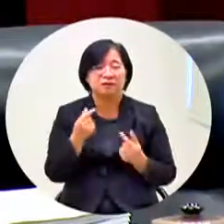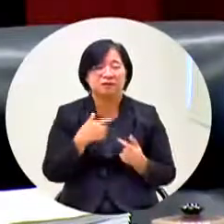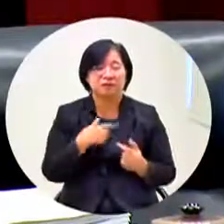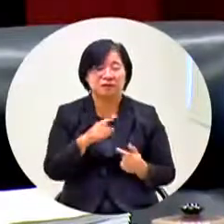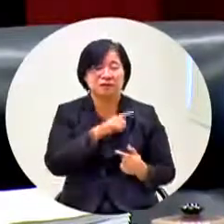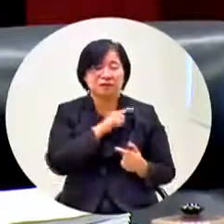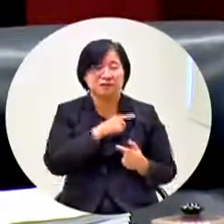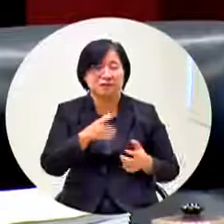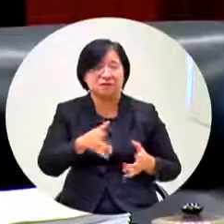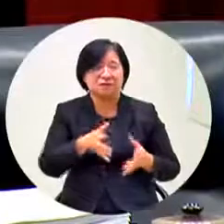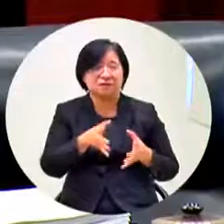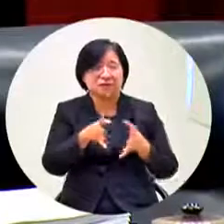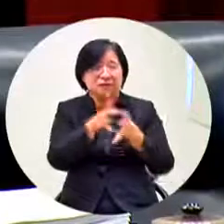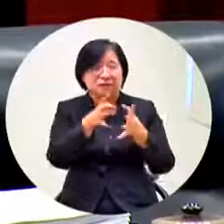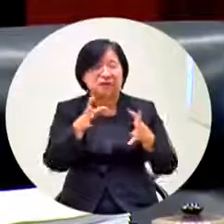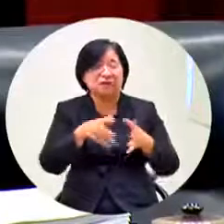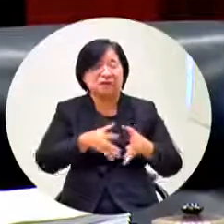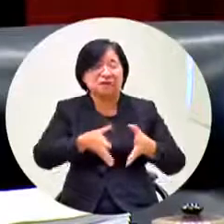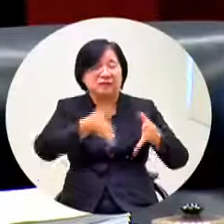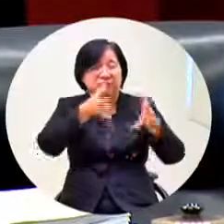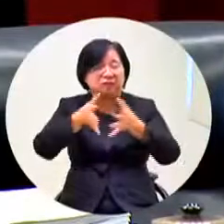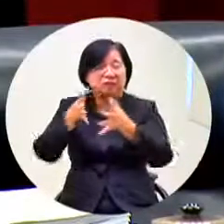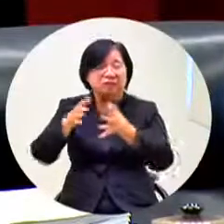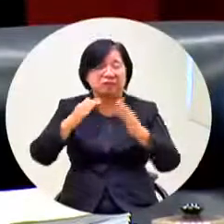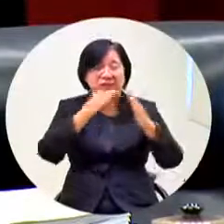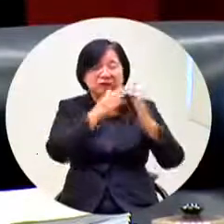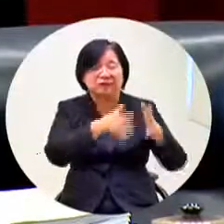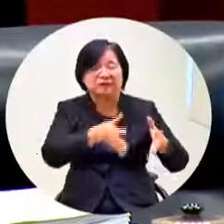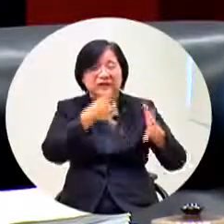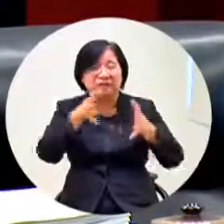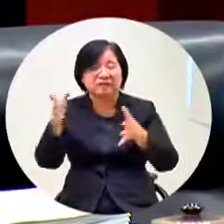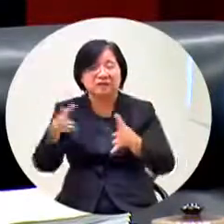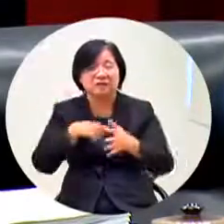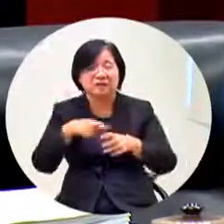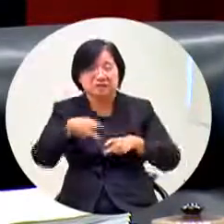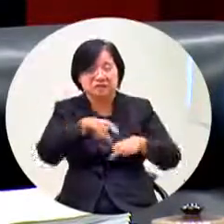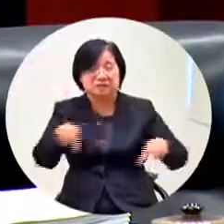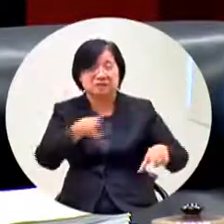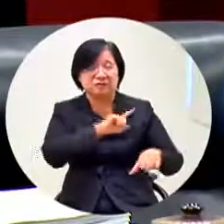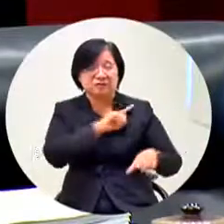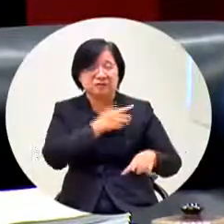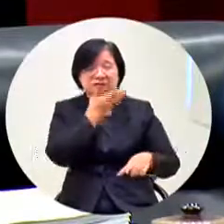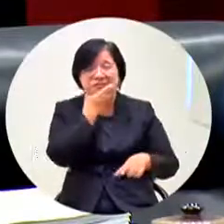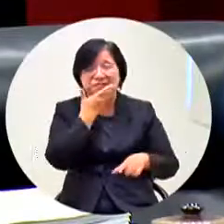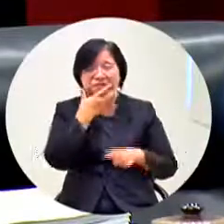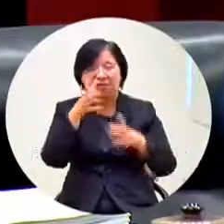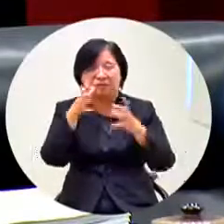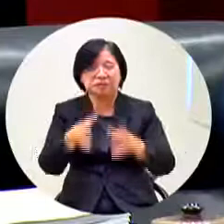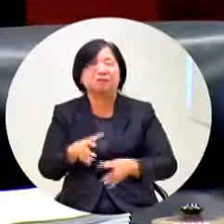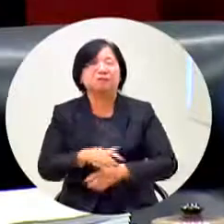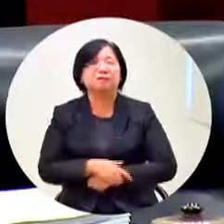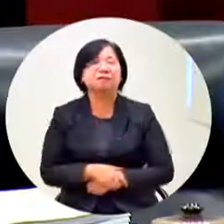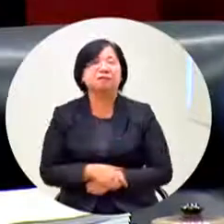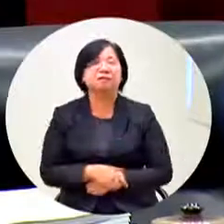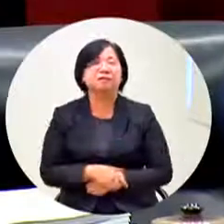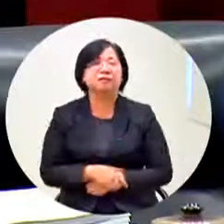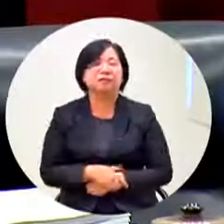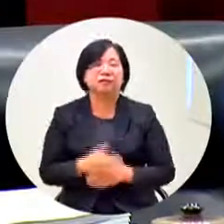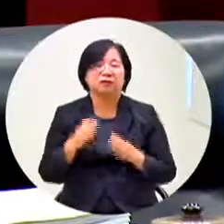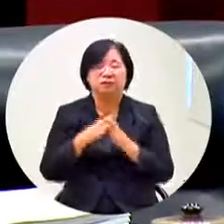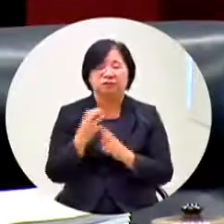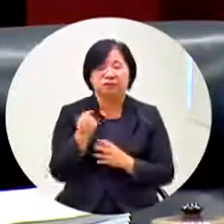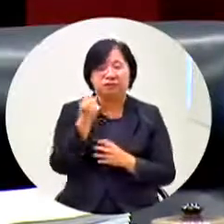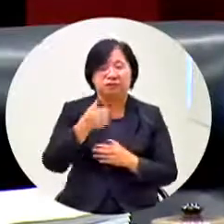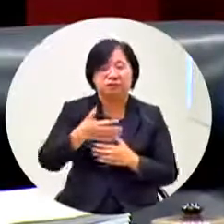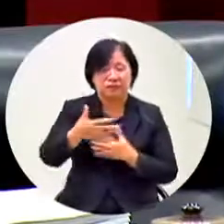一整批，但是他们里面的巷道都是施设的，也就是说乡边的房屋所有权人共同